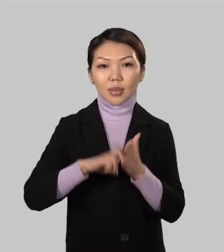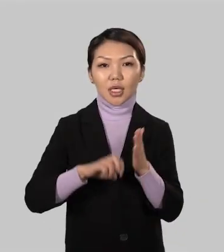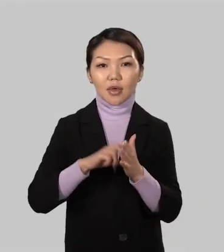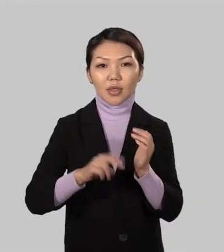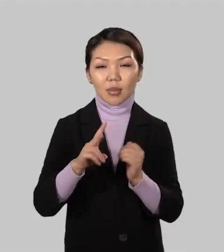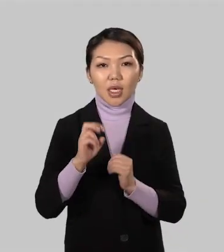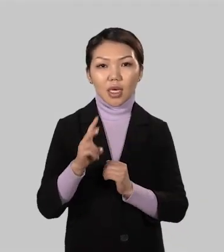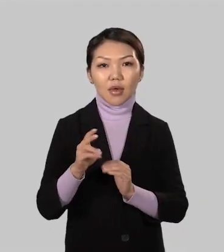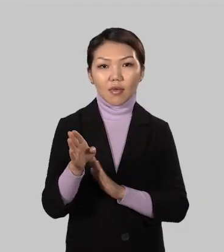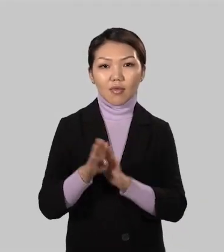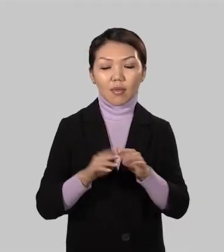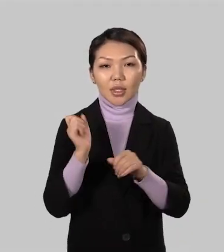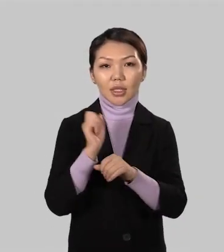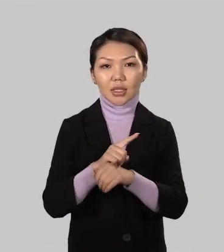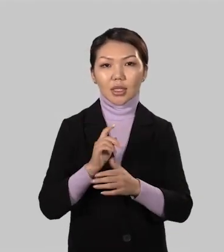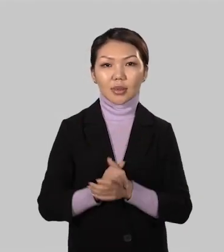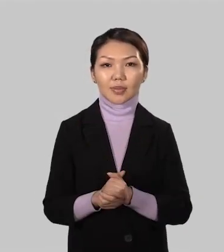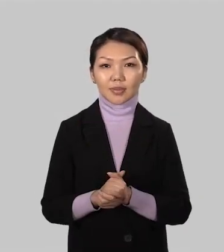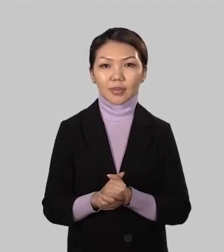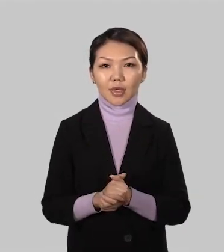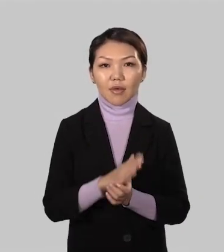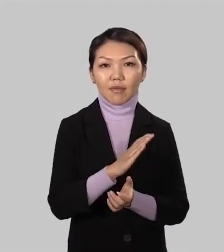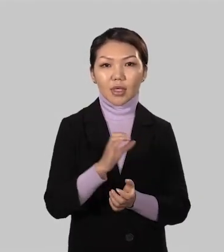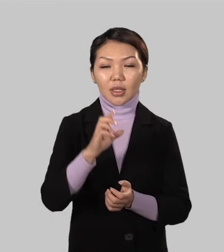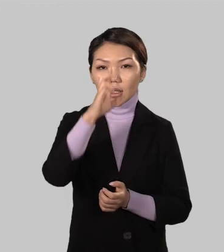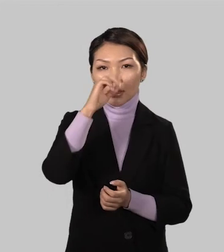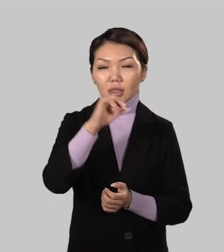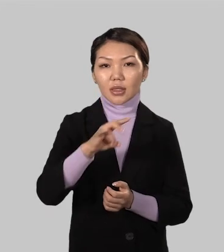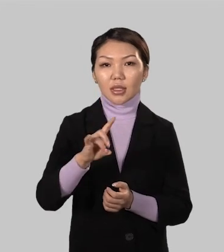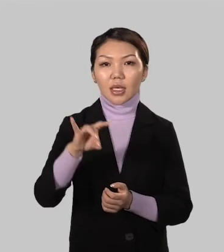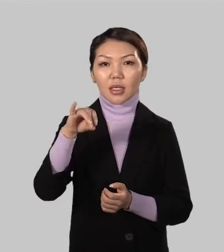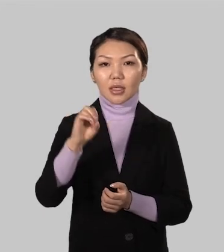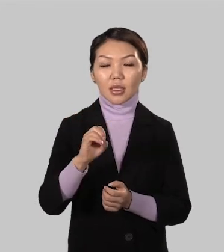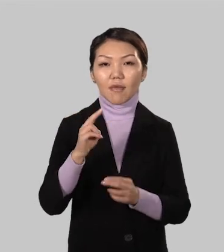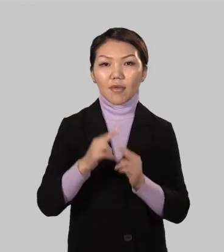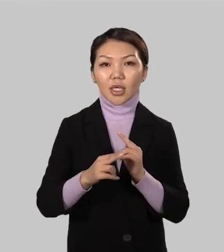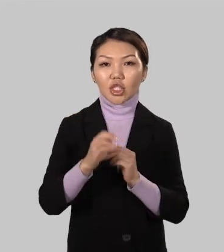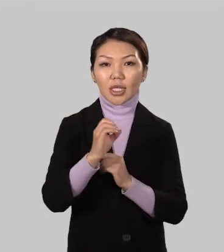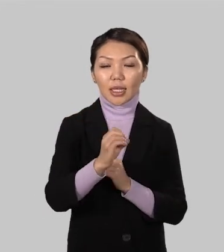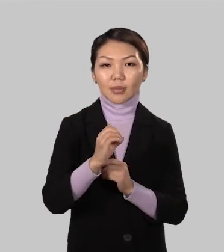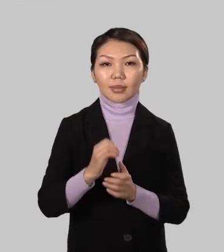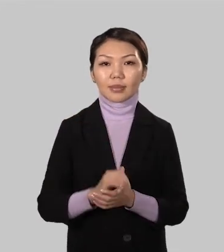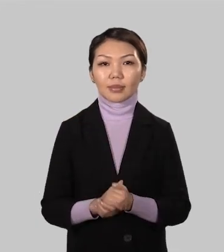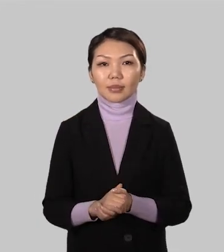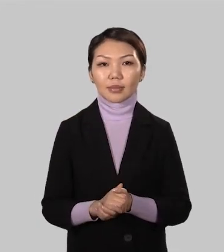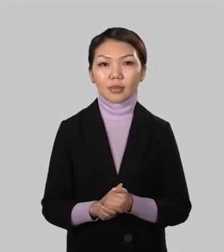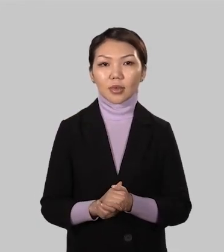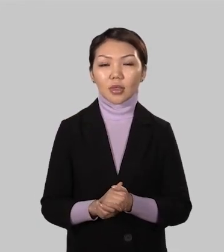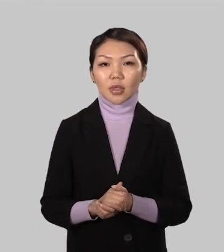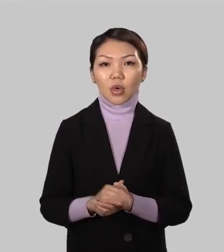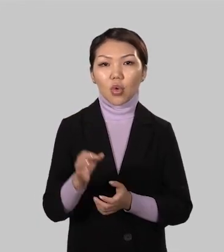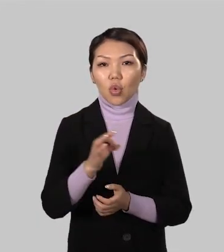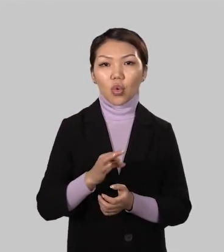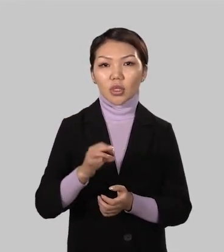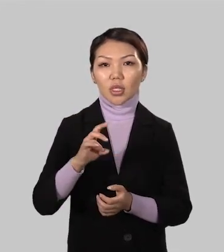проверим как вы справились заданием в стране в окончании гласная е